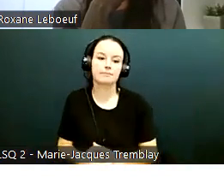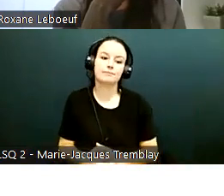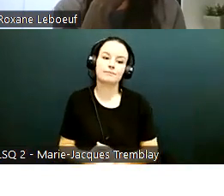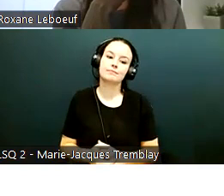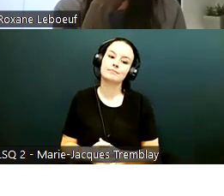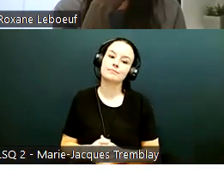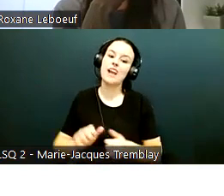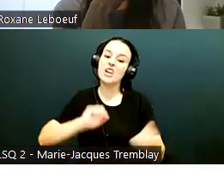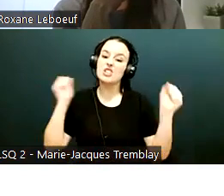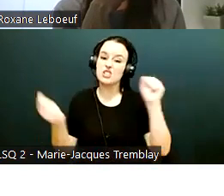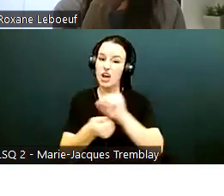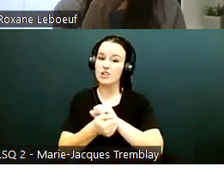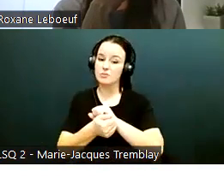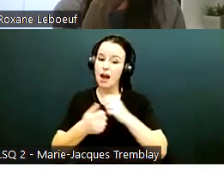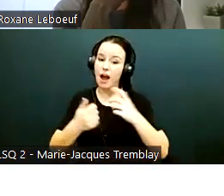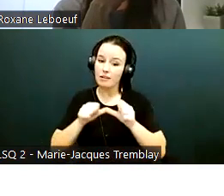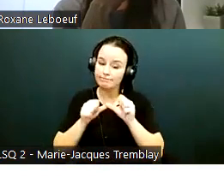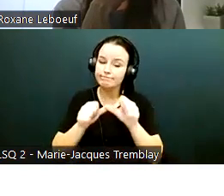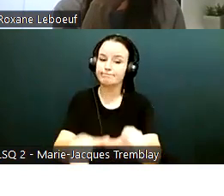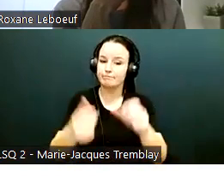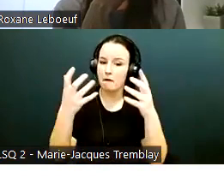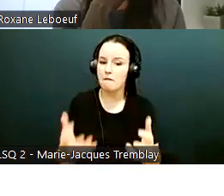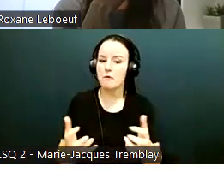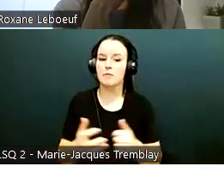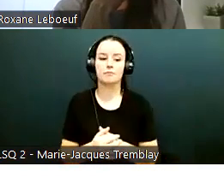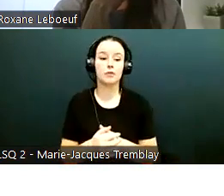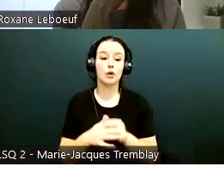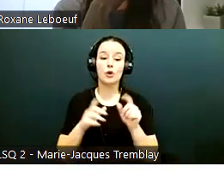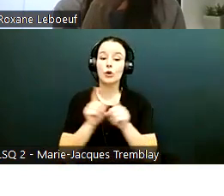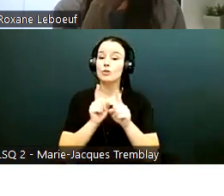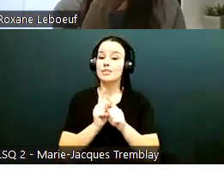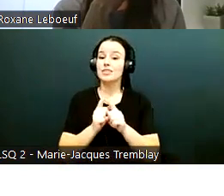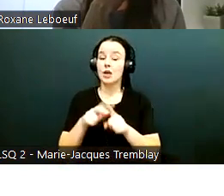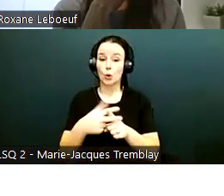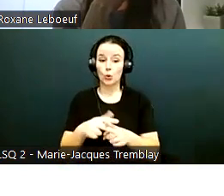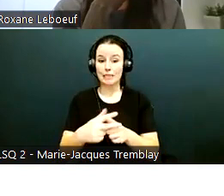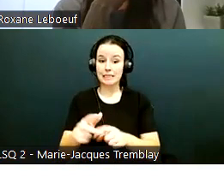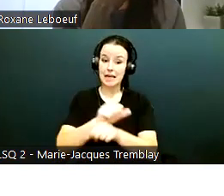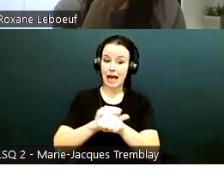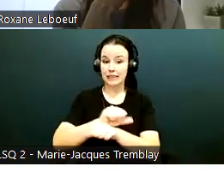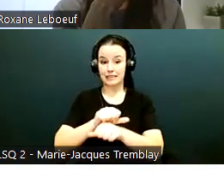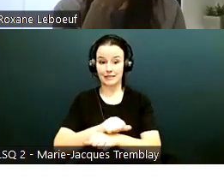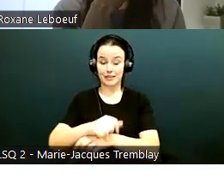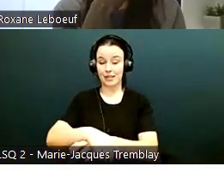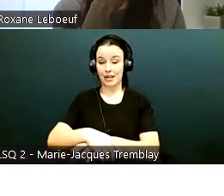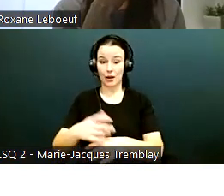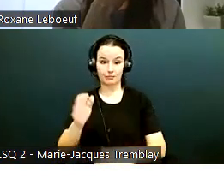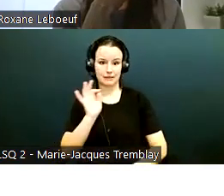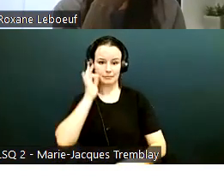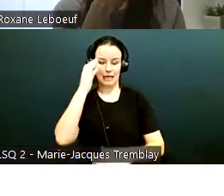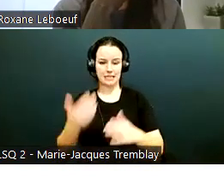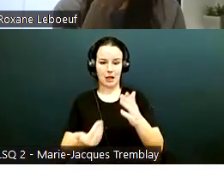organisationnels qui vont être durables. On propose des activités qui sont originales, mais aussi, on ne prétend